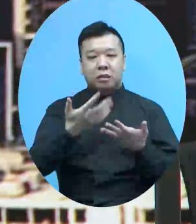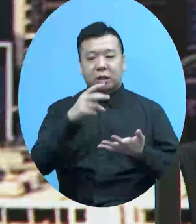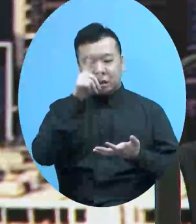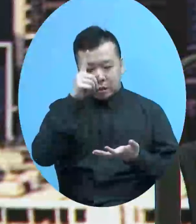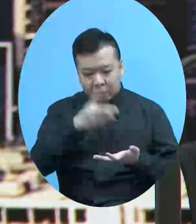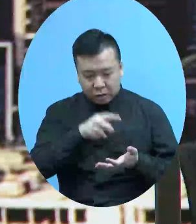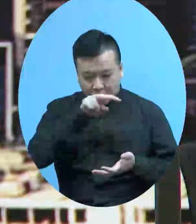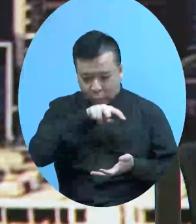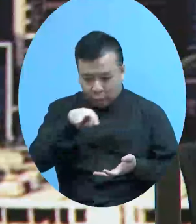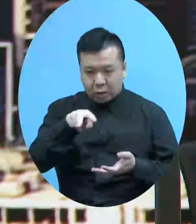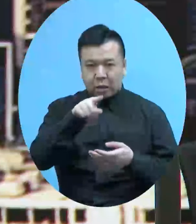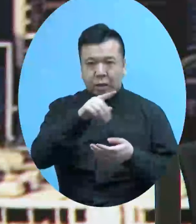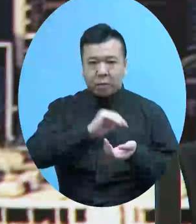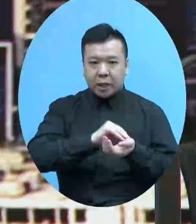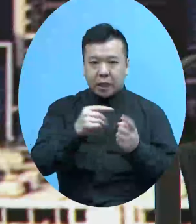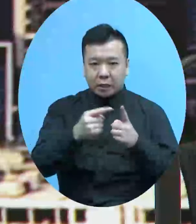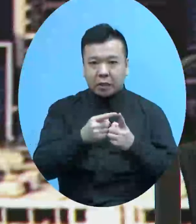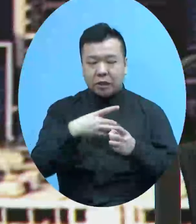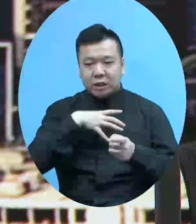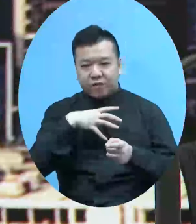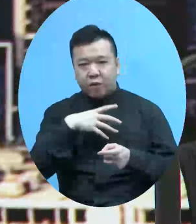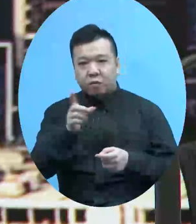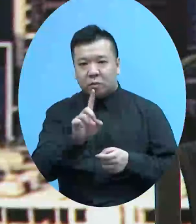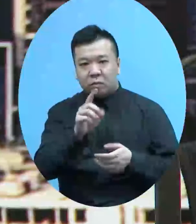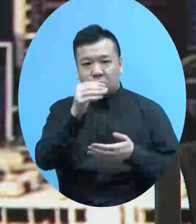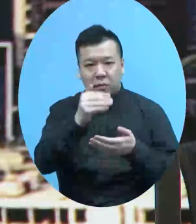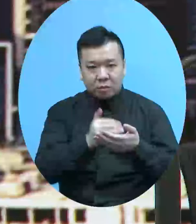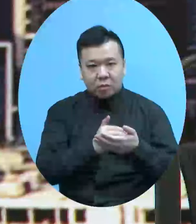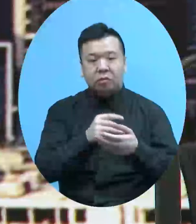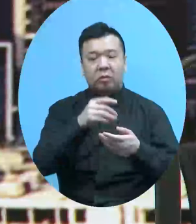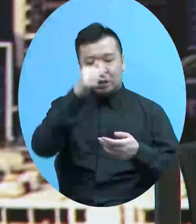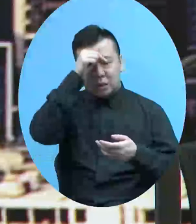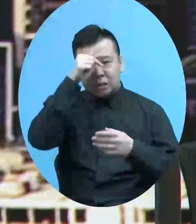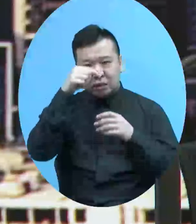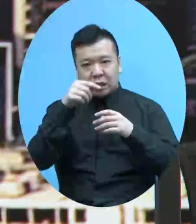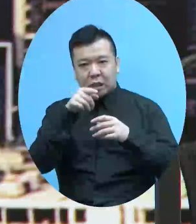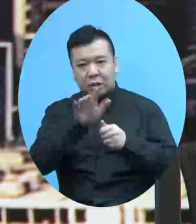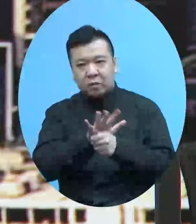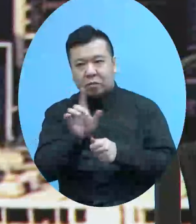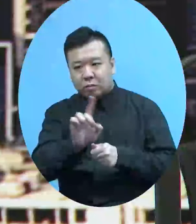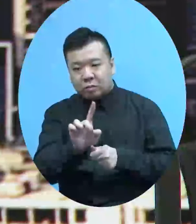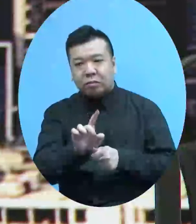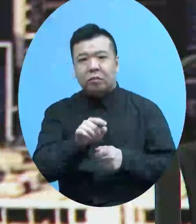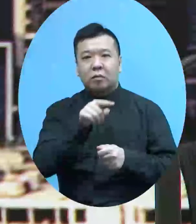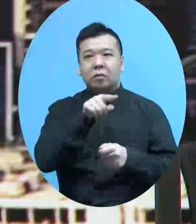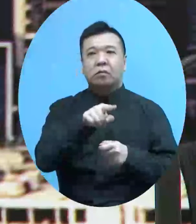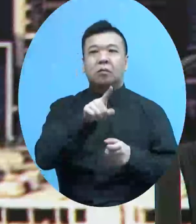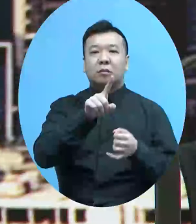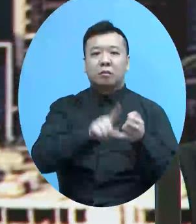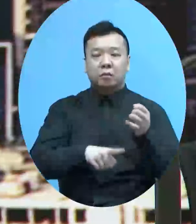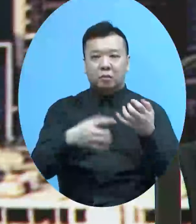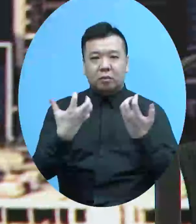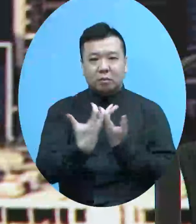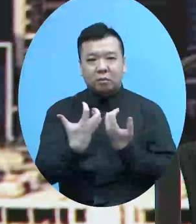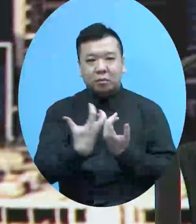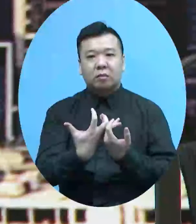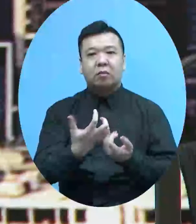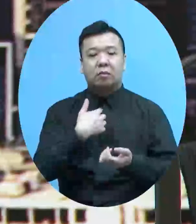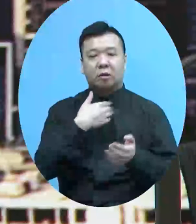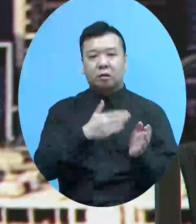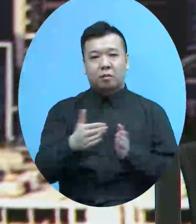幾樣病人的因素就是我們醫護人員穿著的保護裝備那所以呢整體來計我們就安